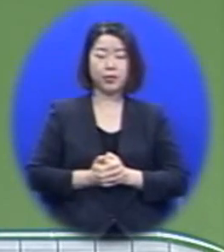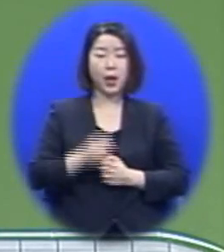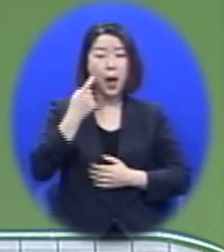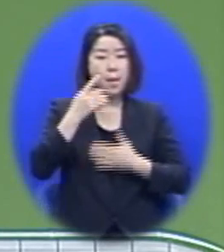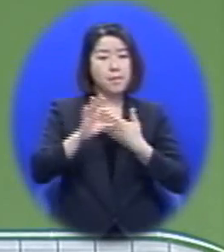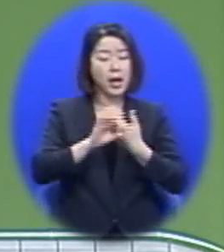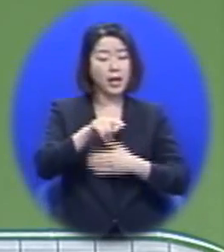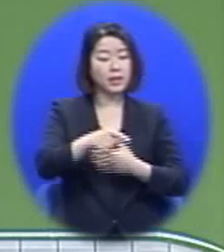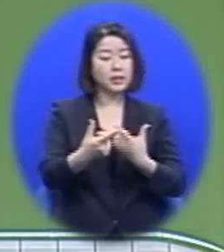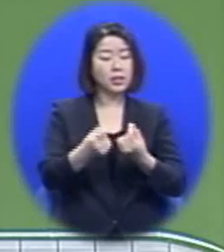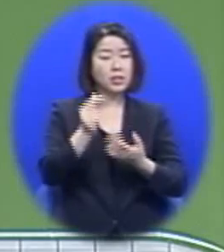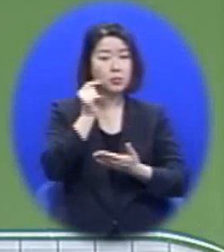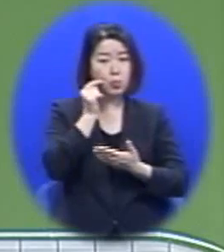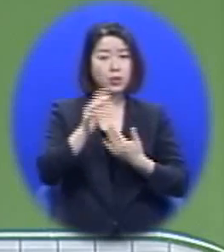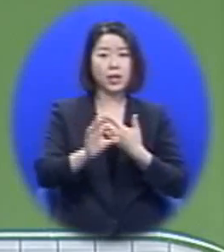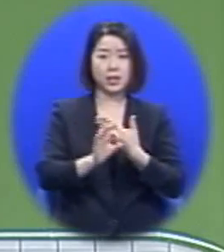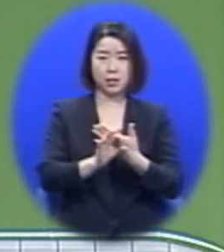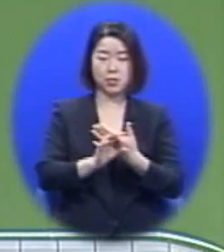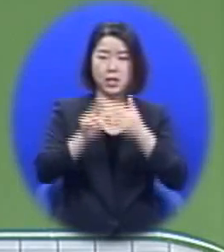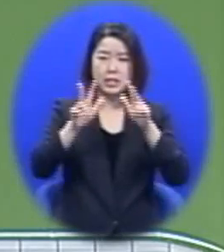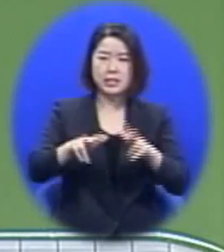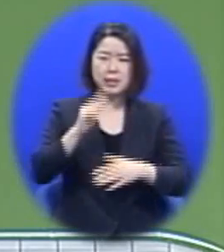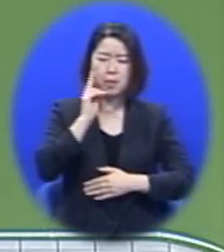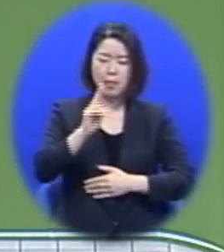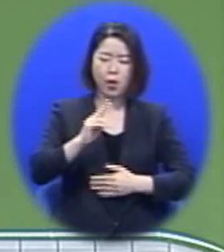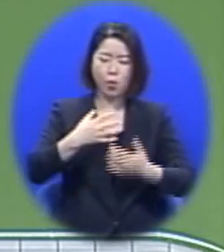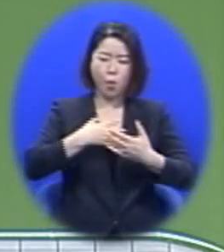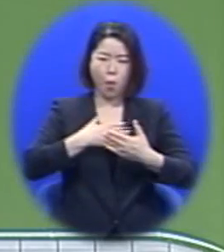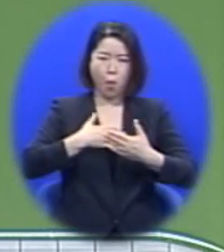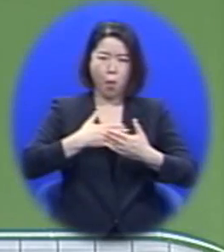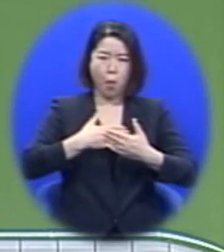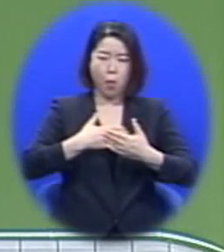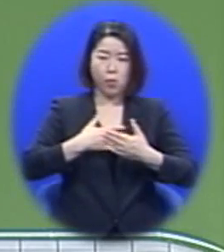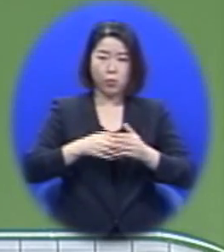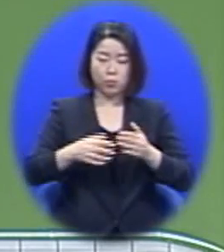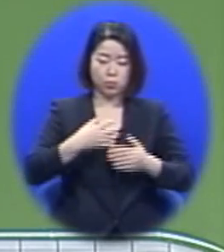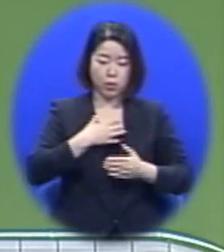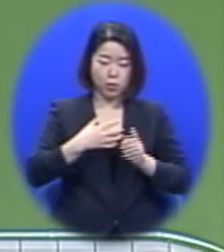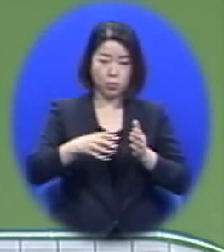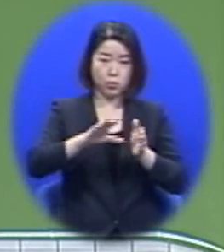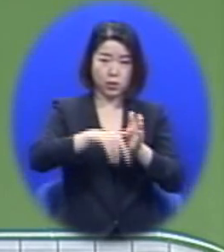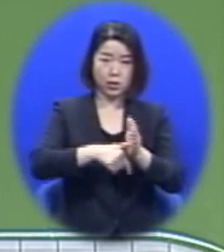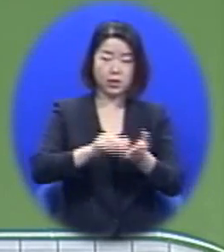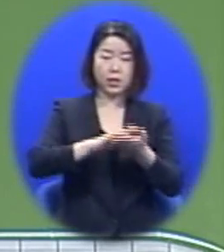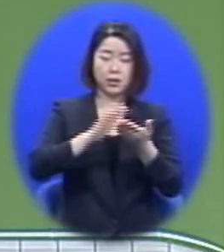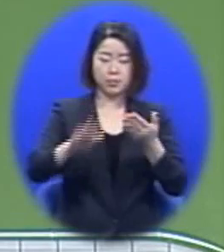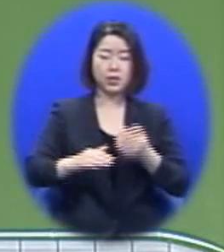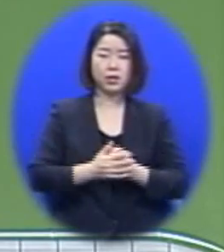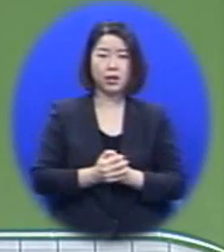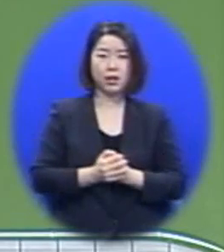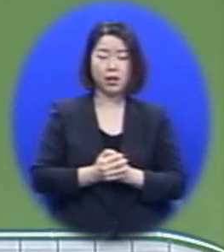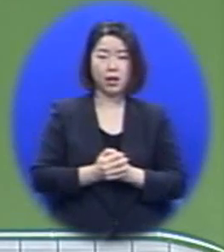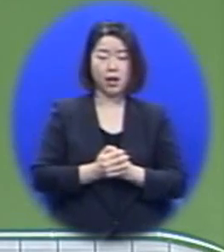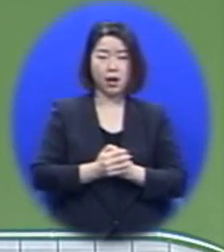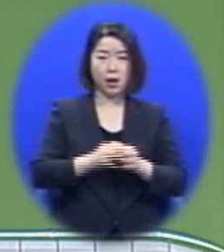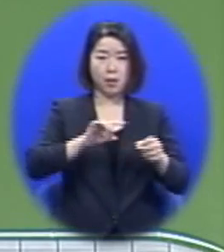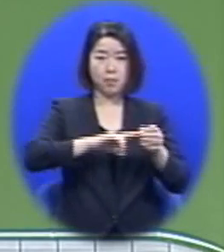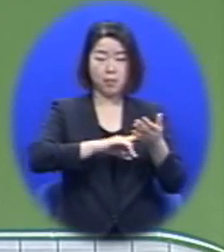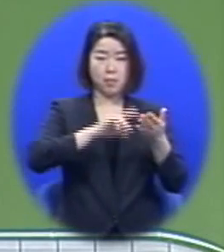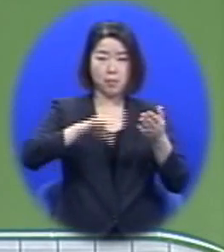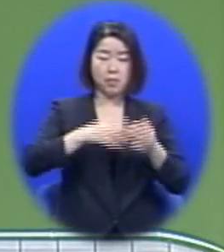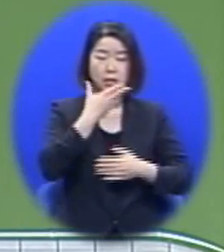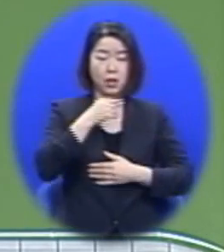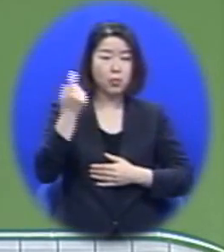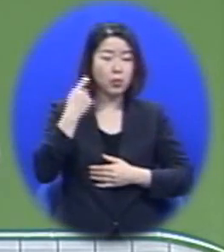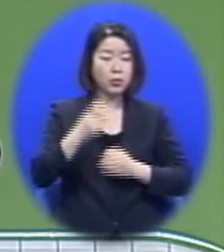만약에 그렇지 못하다고 한다면 지금 매우 위험한 상태에 있습니다. 마태복음 7장 26절 27절